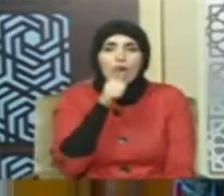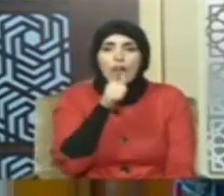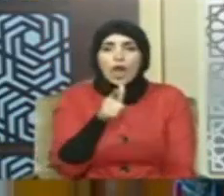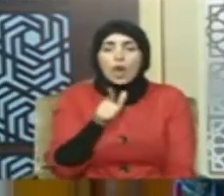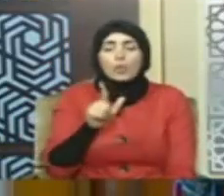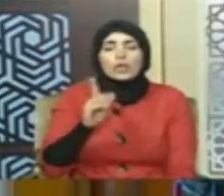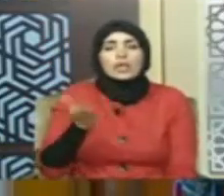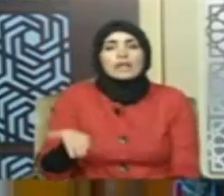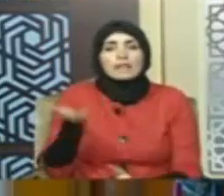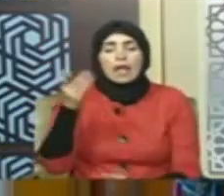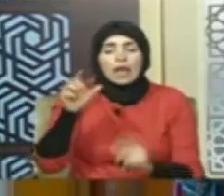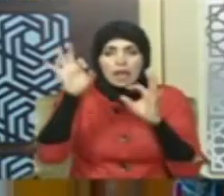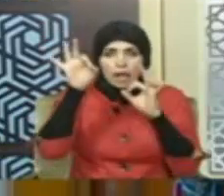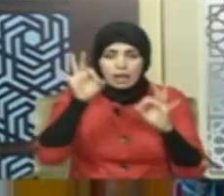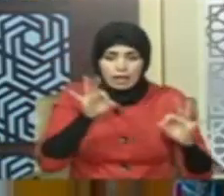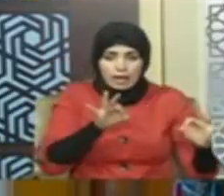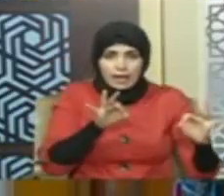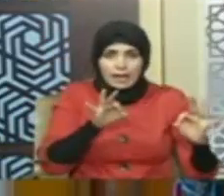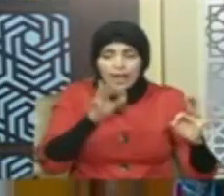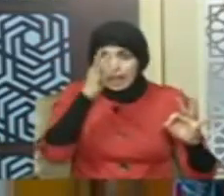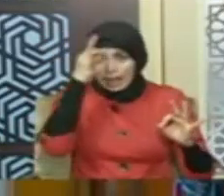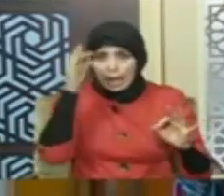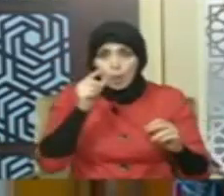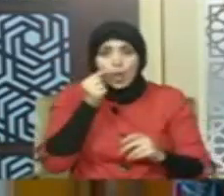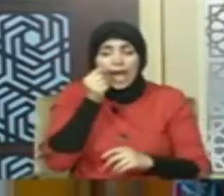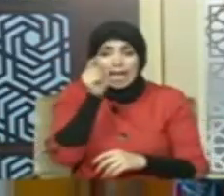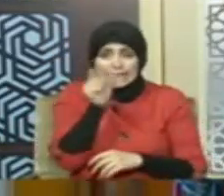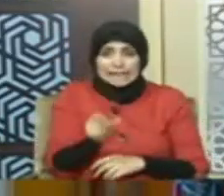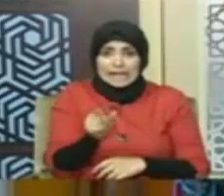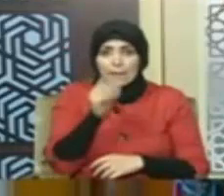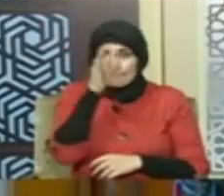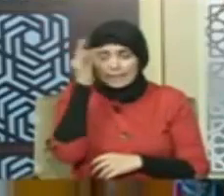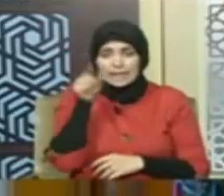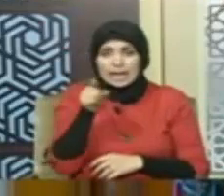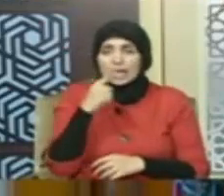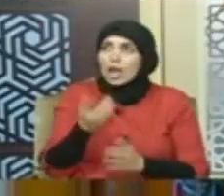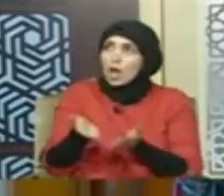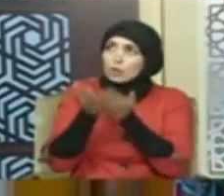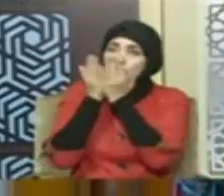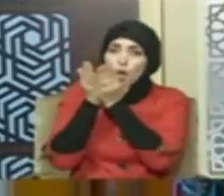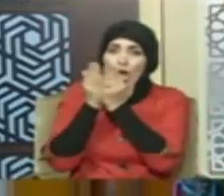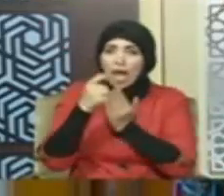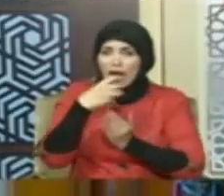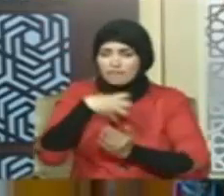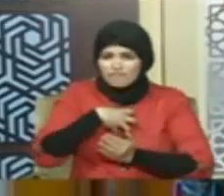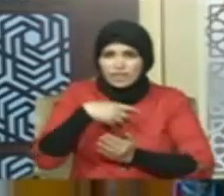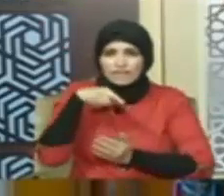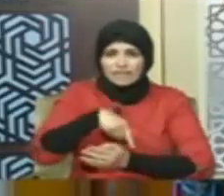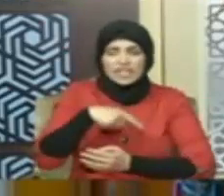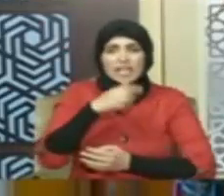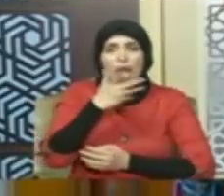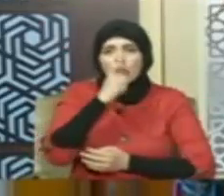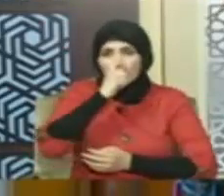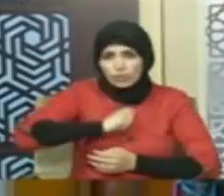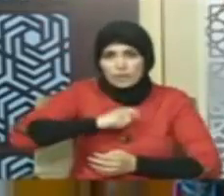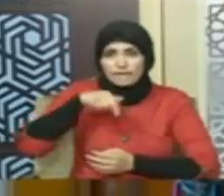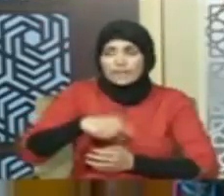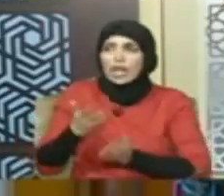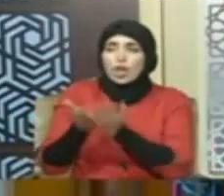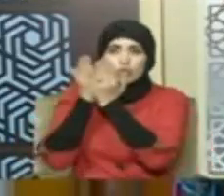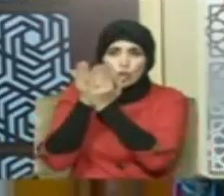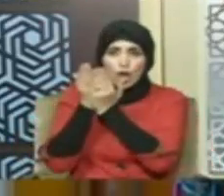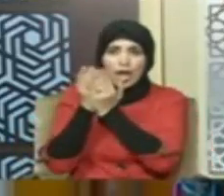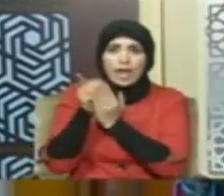الضر دعانا. لم تجد إلا هو أبدا، هو الذي يسيركم في